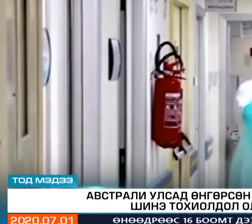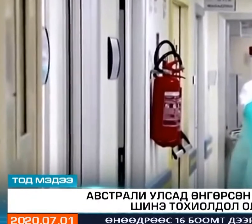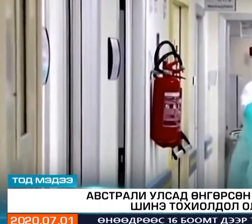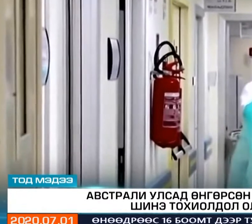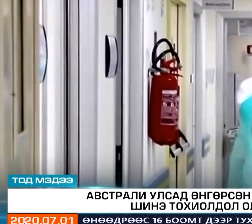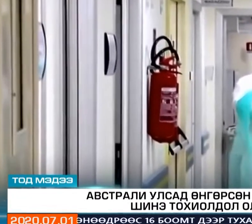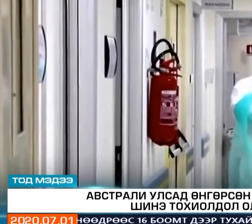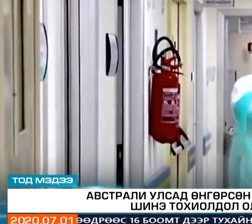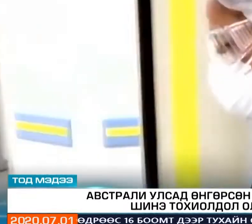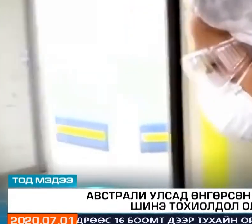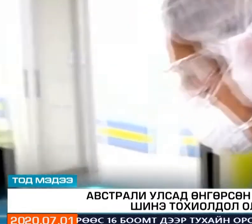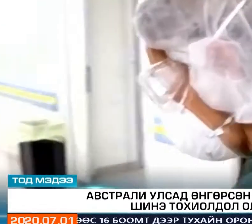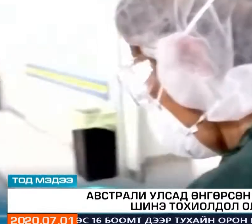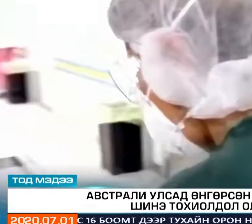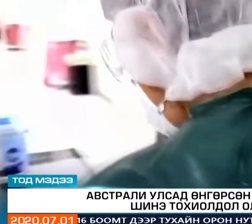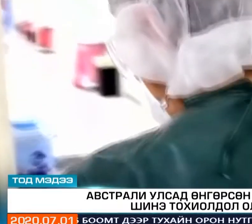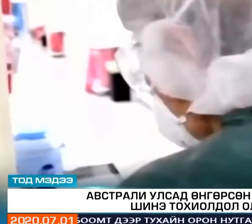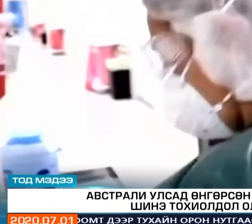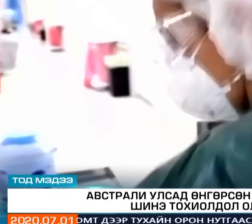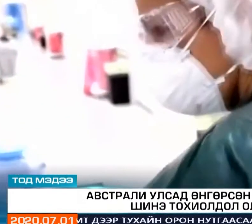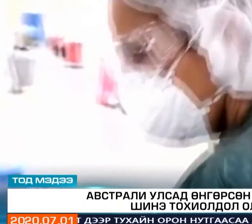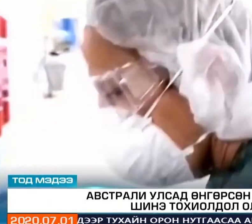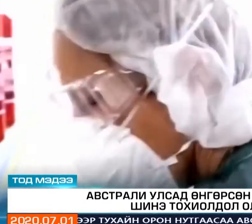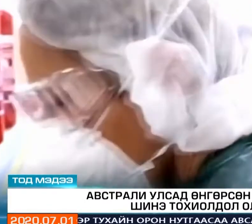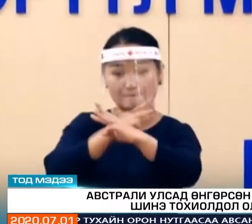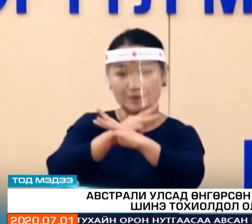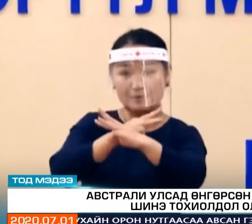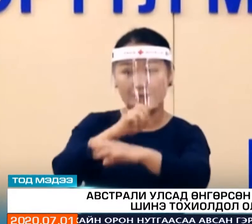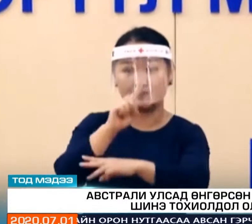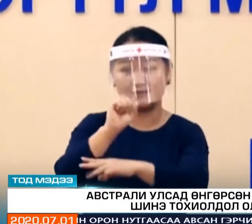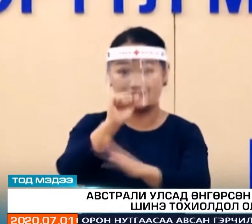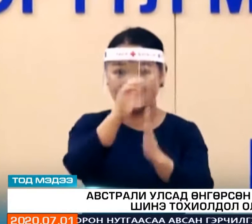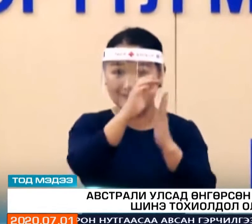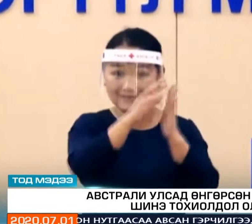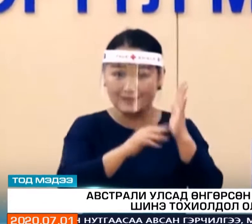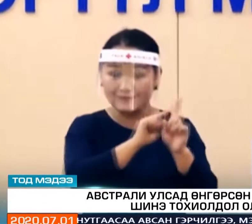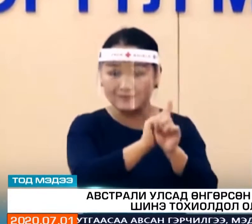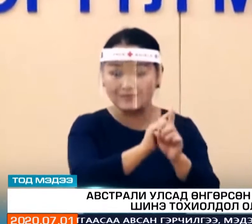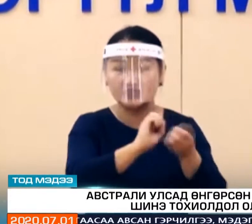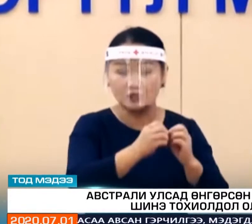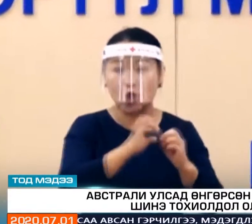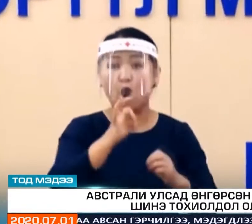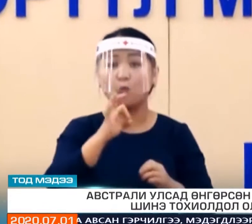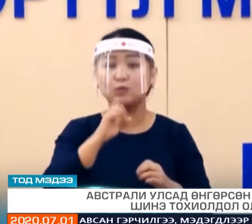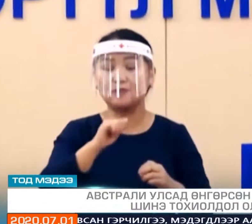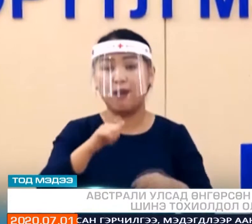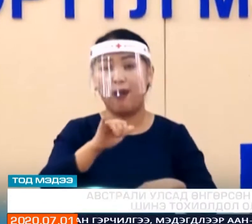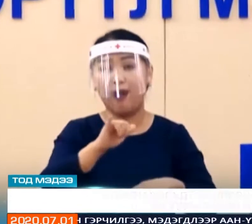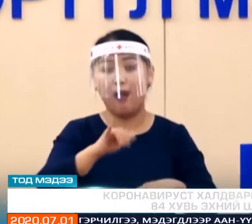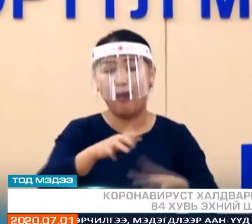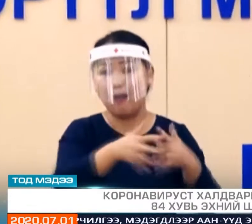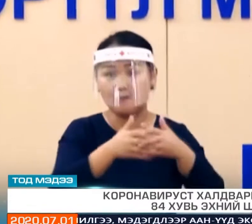Cartachlin aurgulwyd athchwanagyjwyd elchi 20-nyn baih gulgaas anhaar bolsyn baina. Omnud Amercied, Chil, Colombsod,